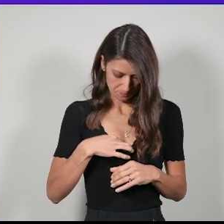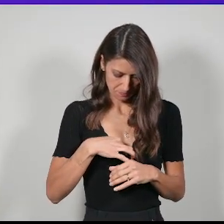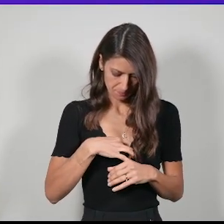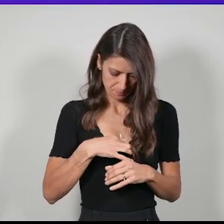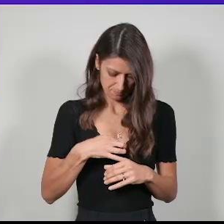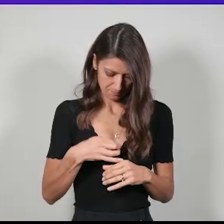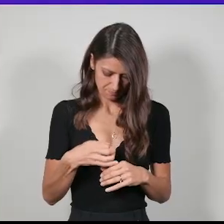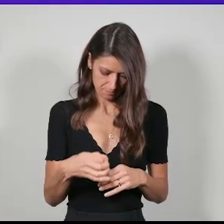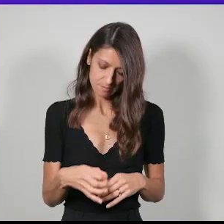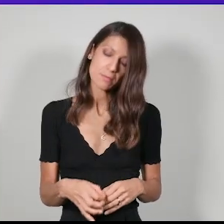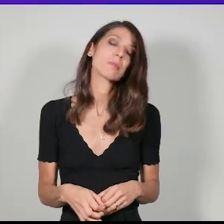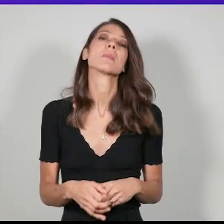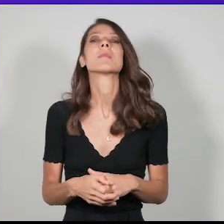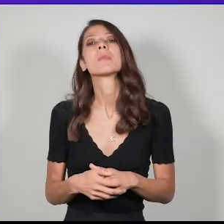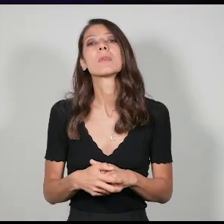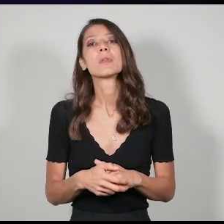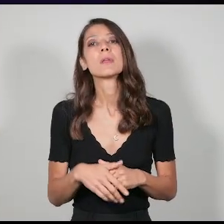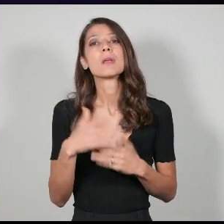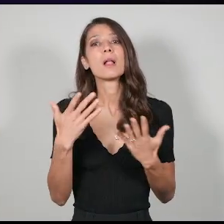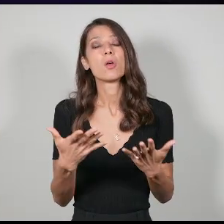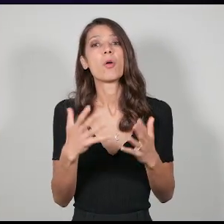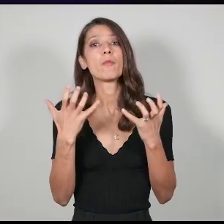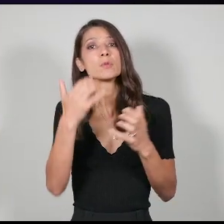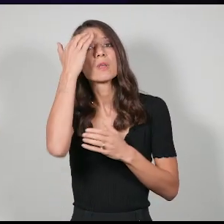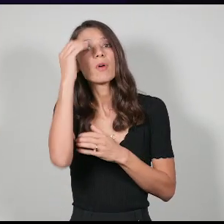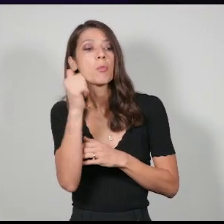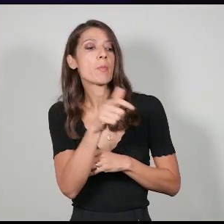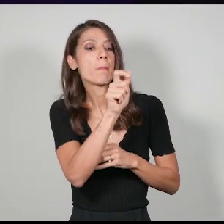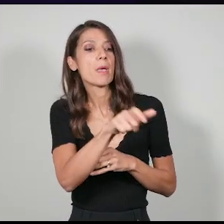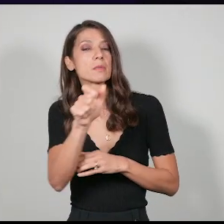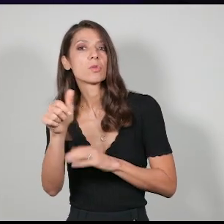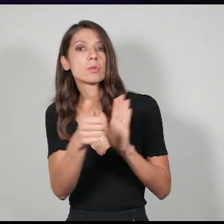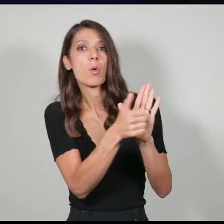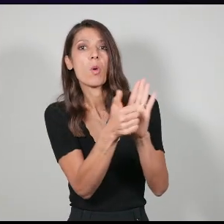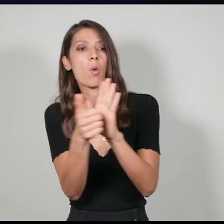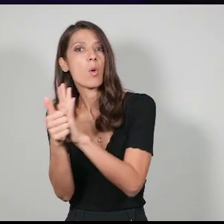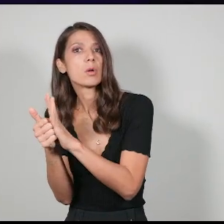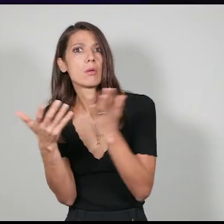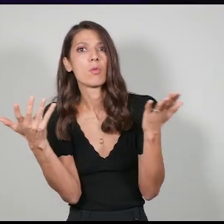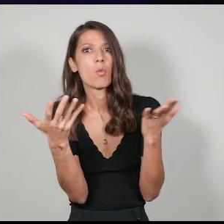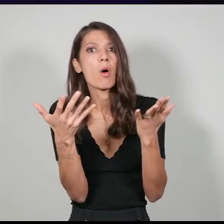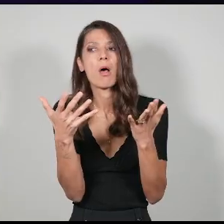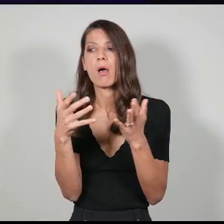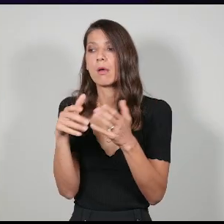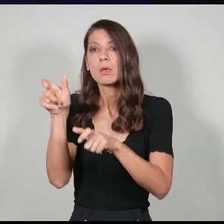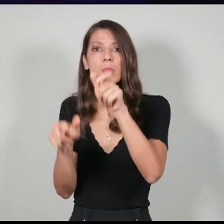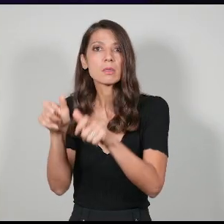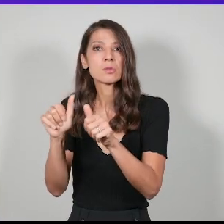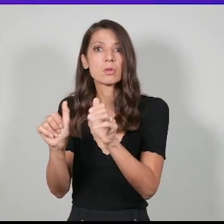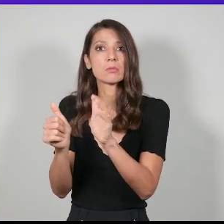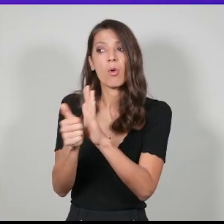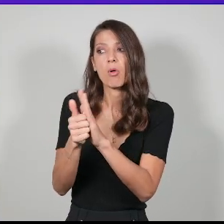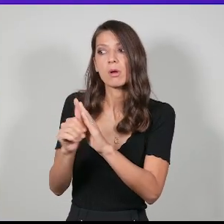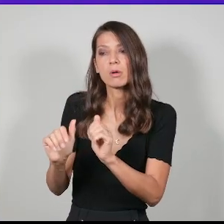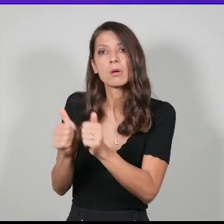de situer le rôle, de situer aussi les détresses de ces populations d'aidants aujourd'hui. Olivier Giraud,